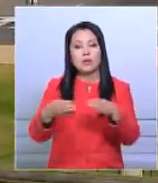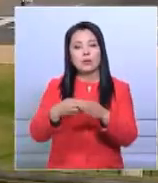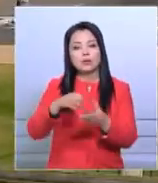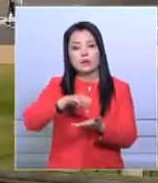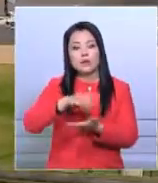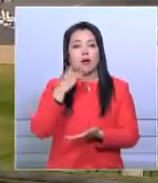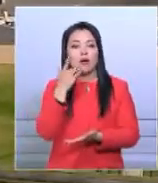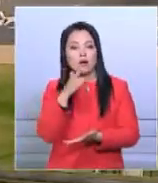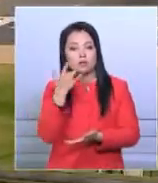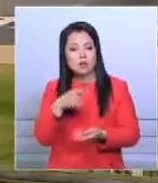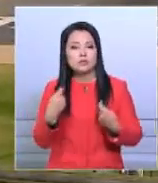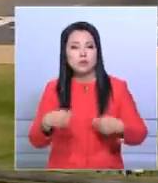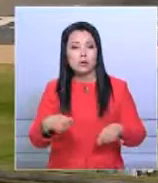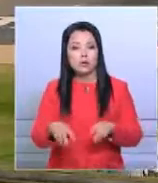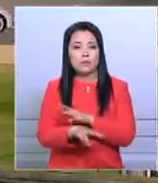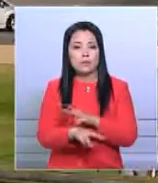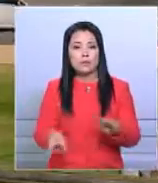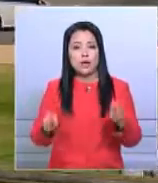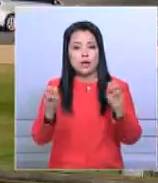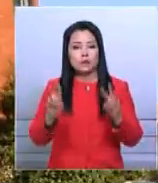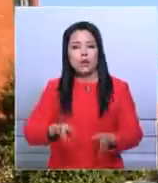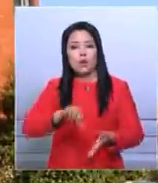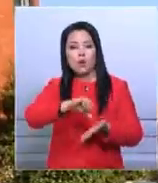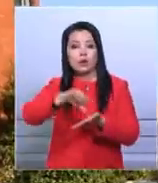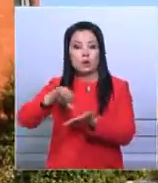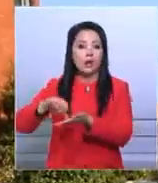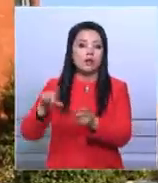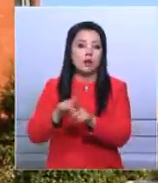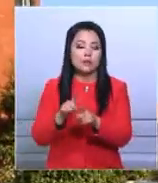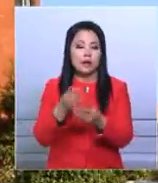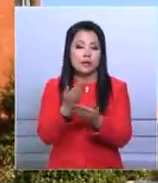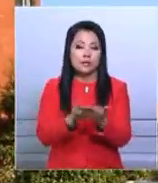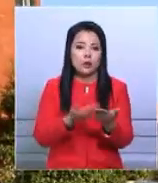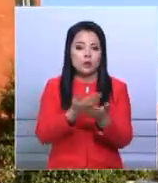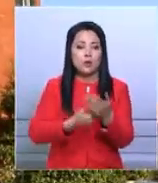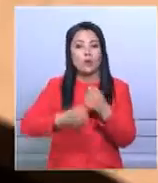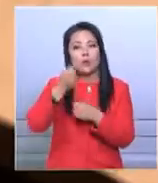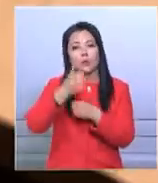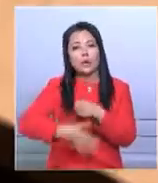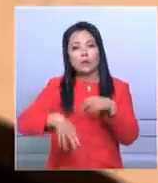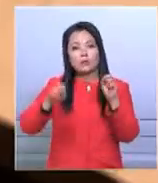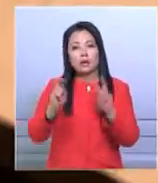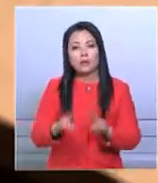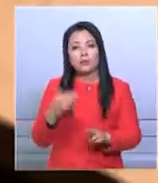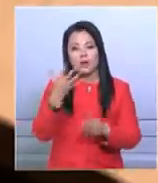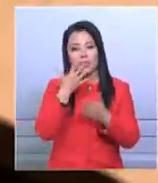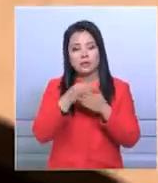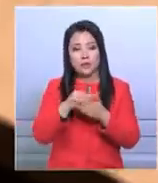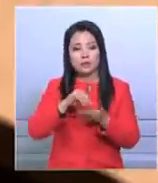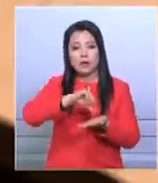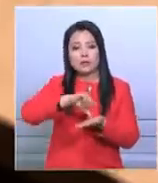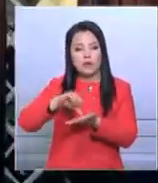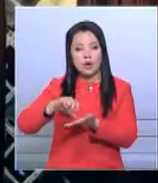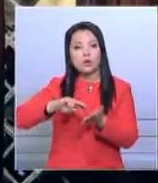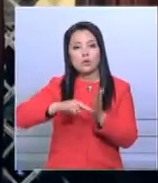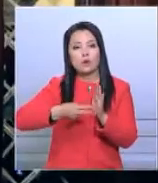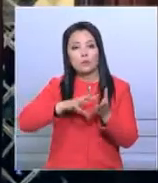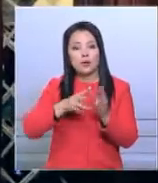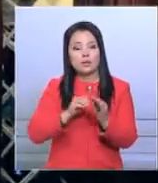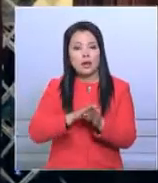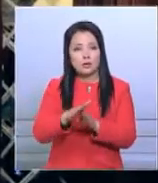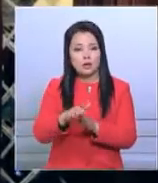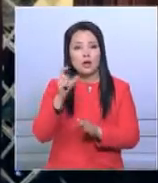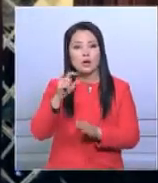ақыш сауда министрлігінің өкілдері, алдыңғы қатарлы аналитикалық орталықтардың мамандары жобалардың жүзеге асу барысын